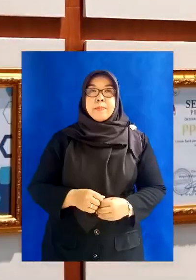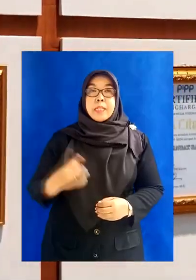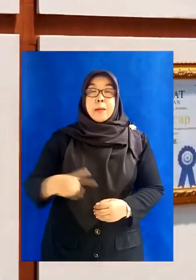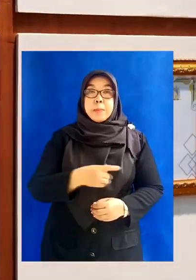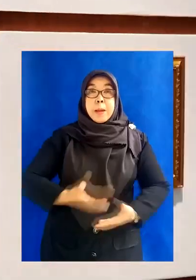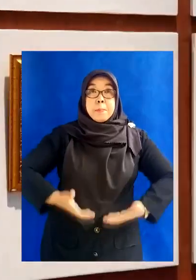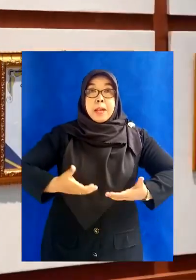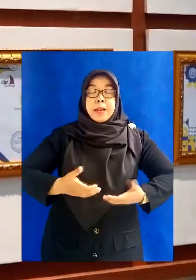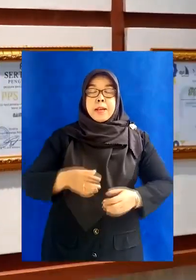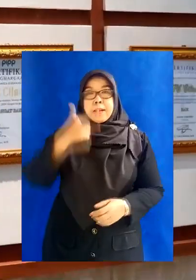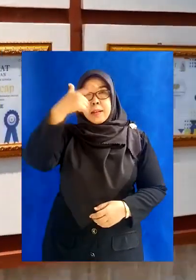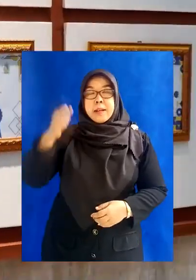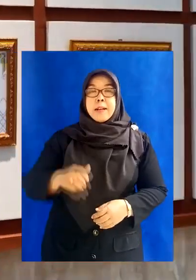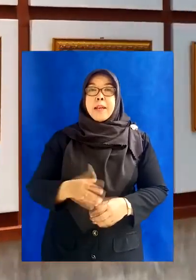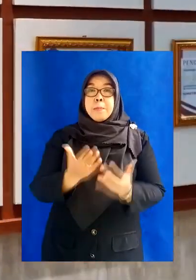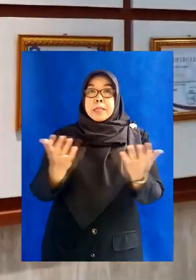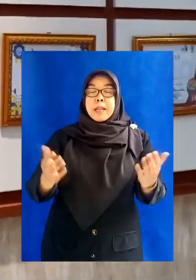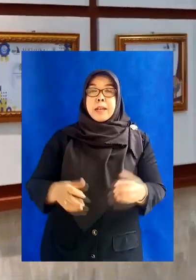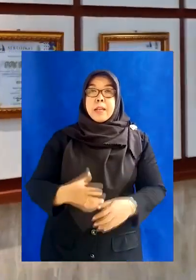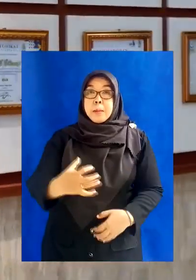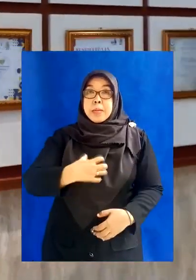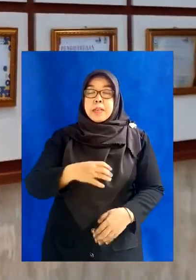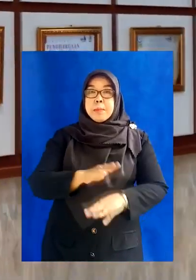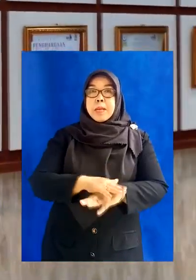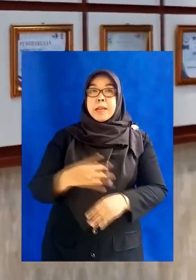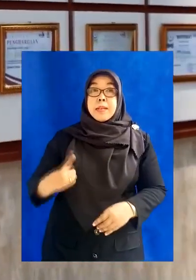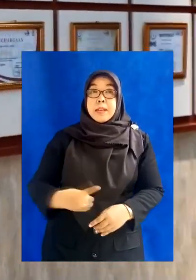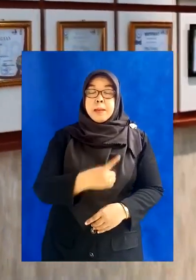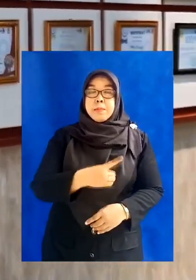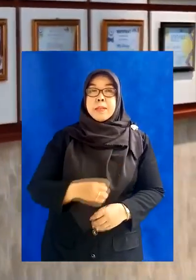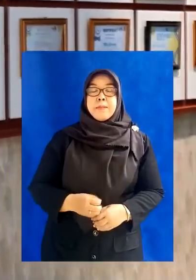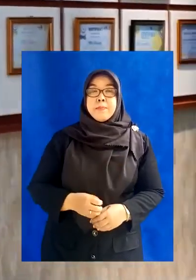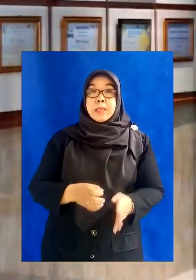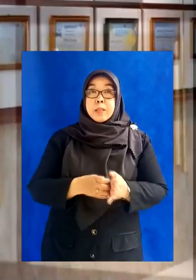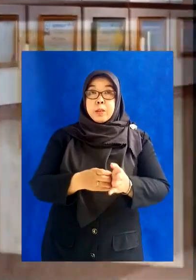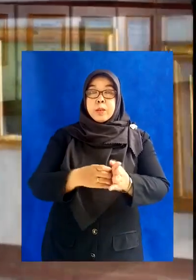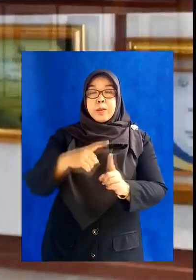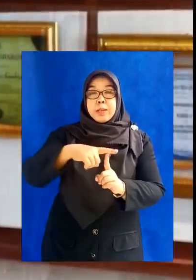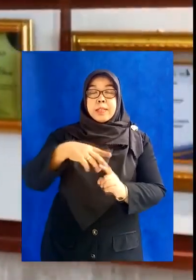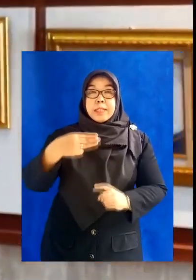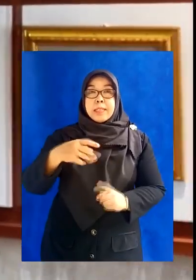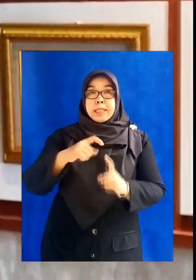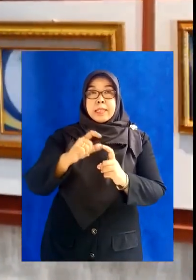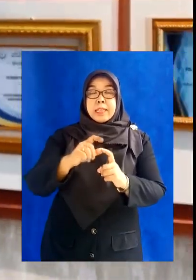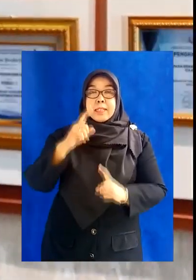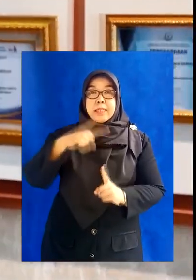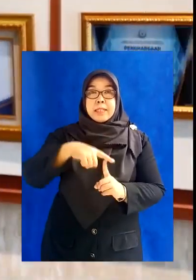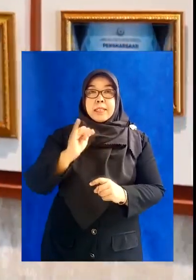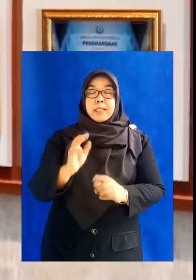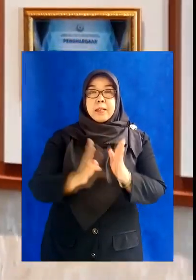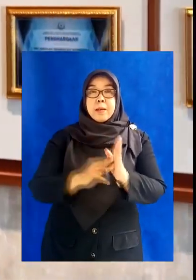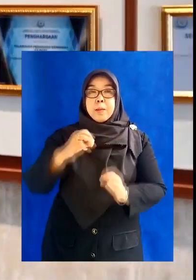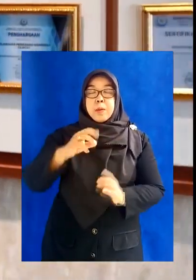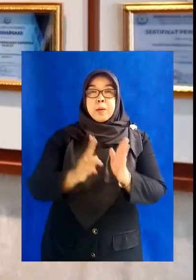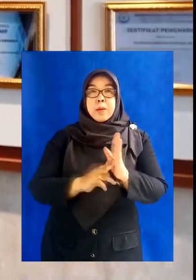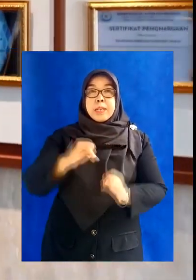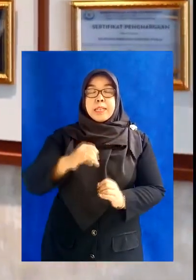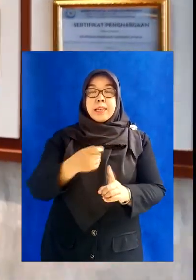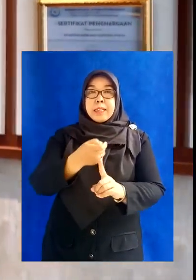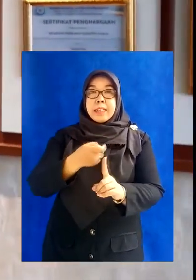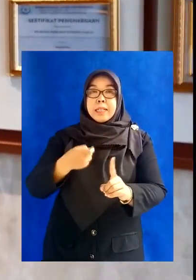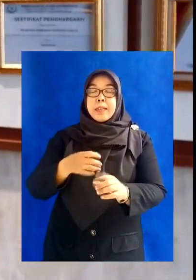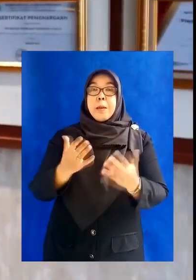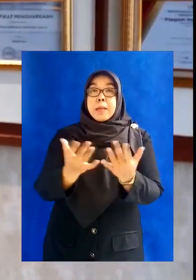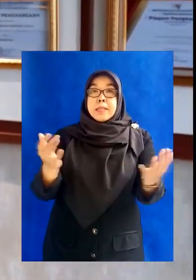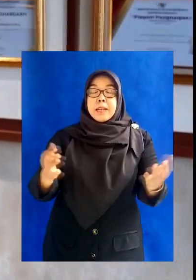Kami bangga dengan kepercayaan yang diberikan oleh masyarakat kepada kami. Berikut adalah beberapa testimoni dari mereka yang telah merasakan manfaat